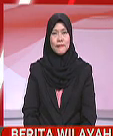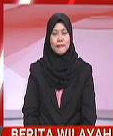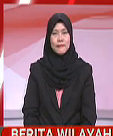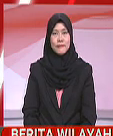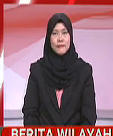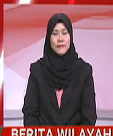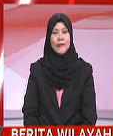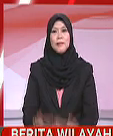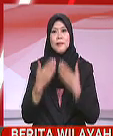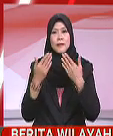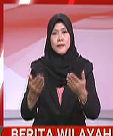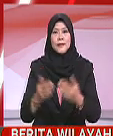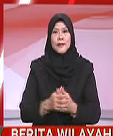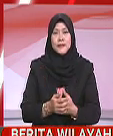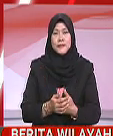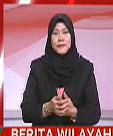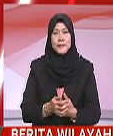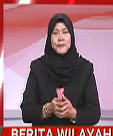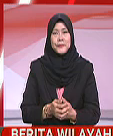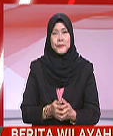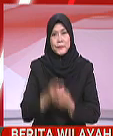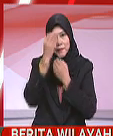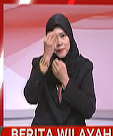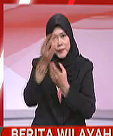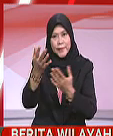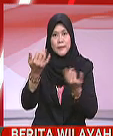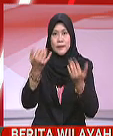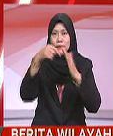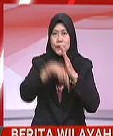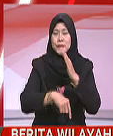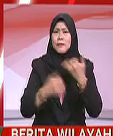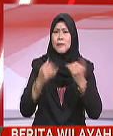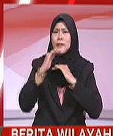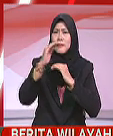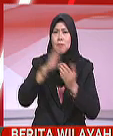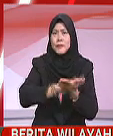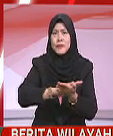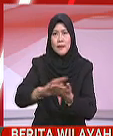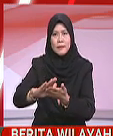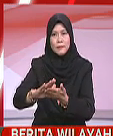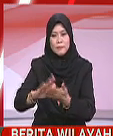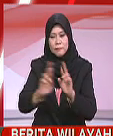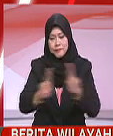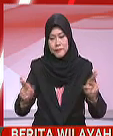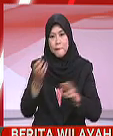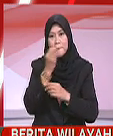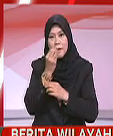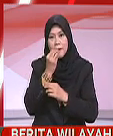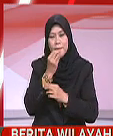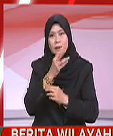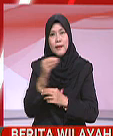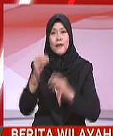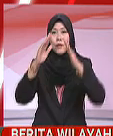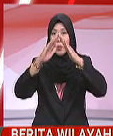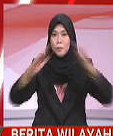Baik, terima kasih, Catherine. Berita seterusnya. Tahap kebersihan, terutama aspek penyediaan makanan dan kebersihan